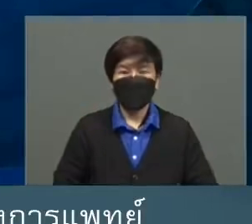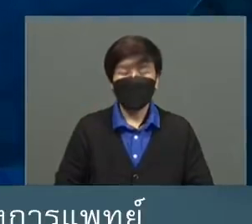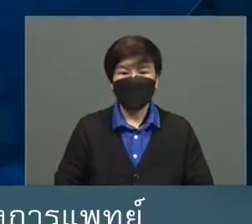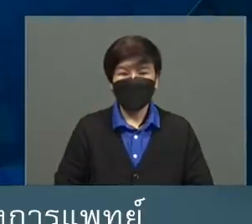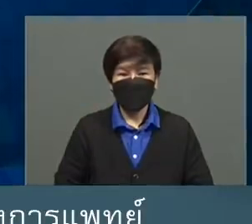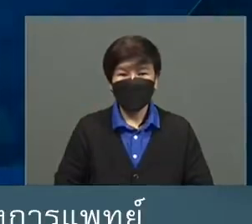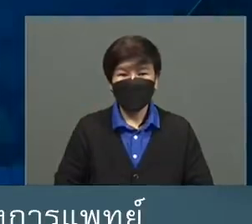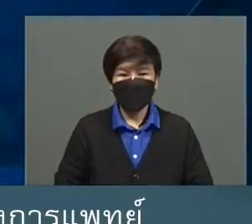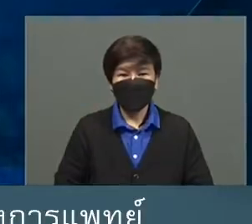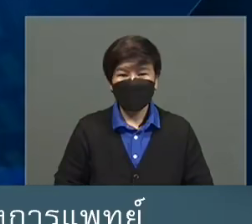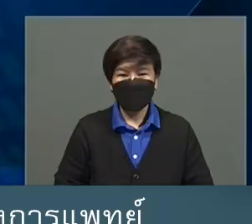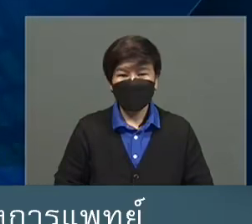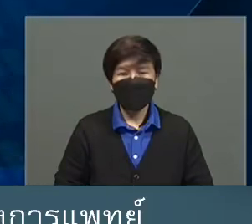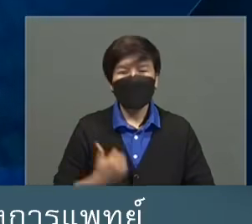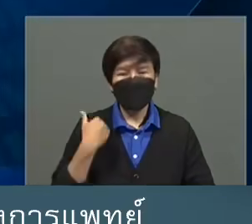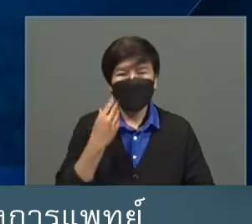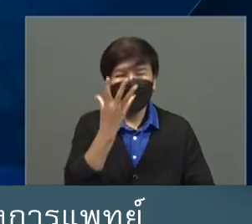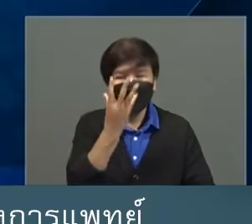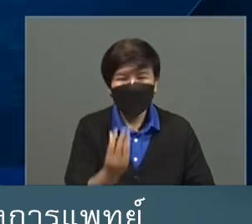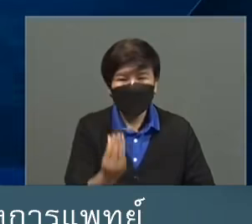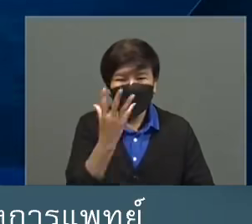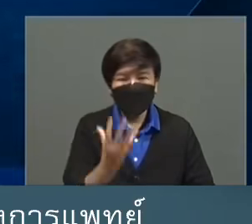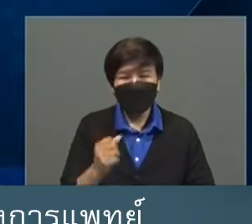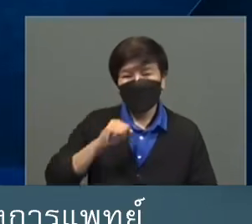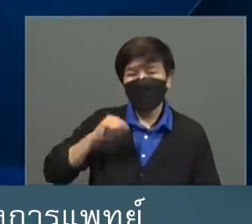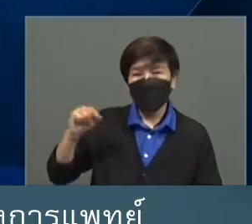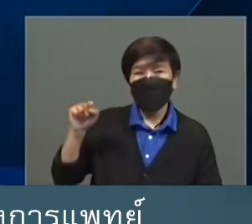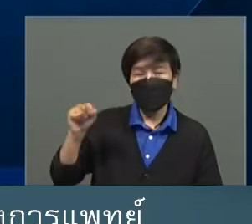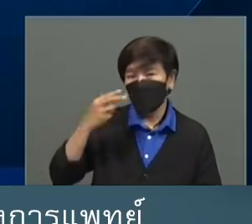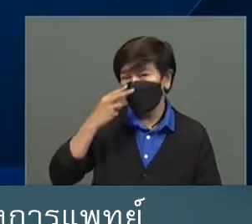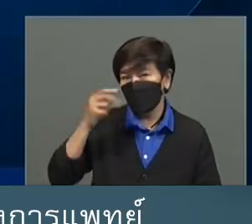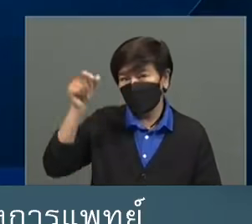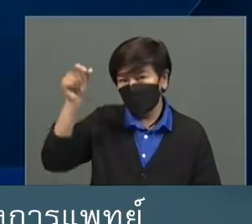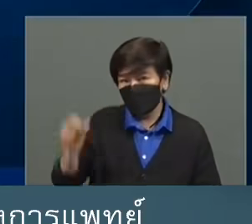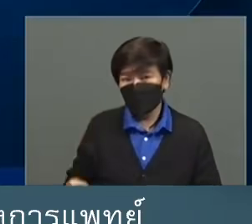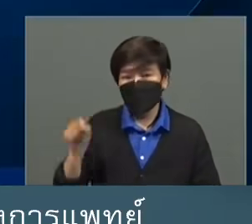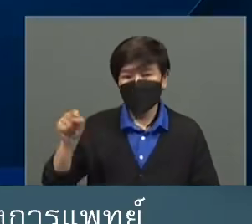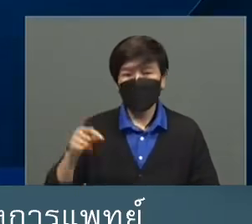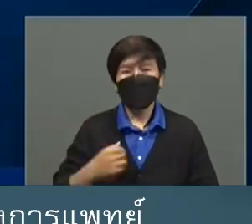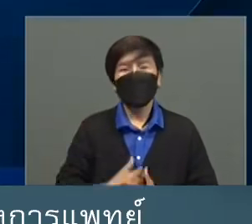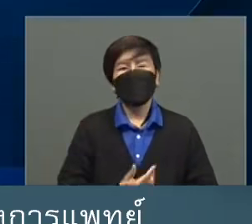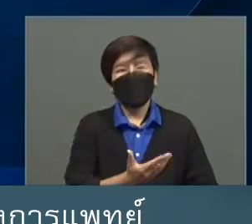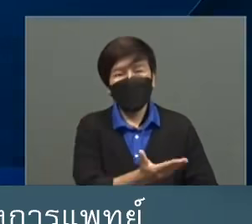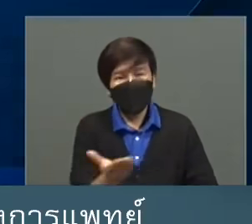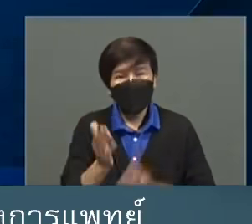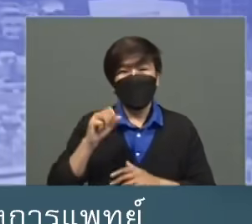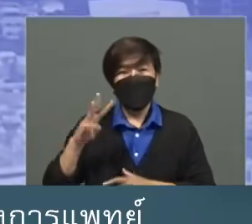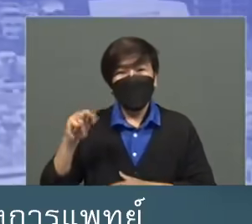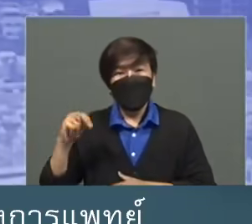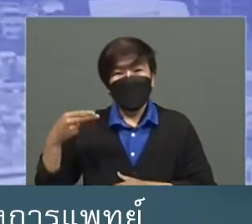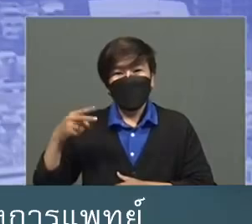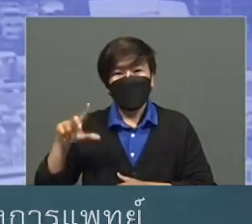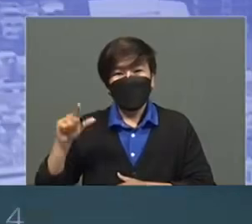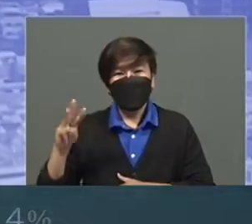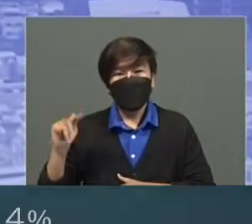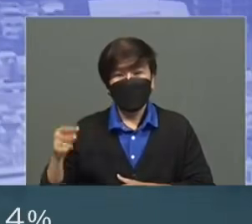าน นายแพทย์ทวีสินยังระบุว่าพื้นที่กรุงเทพมีแนวโน้มการระบาดคงที่ไม่ลดลงมีผู้ป่ว